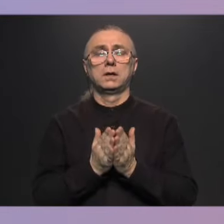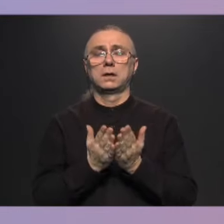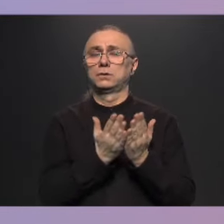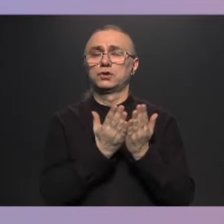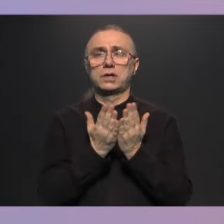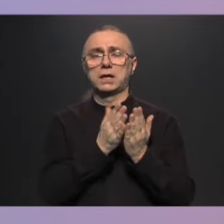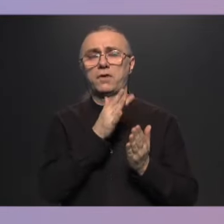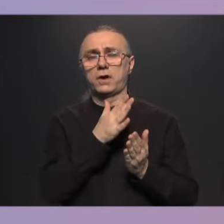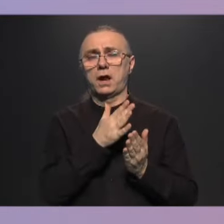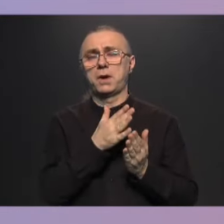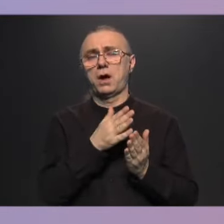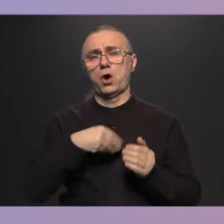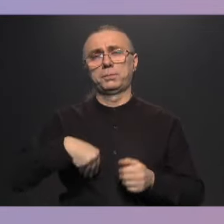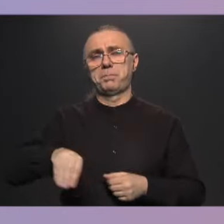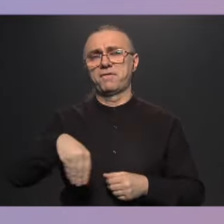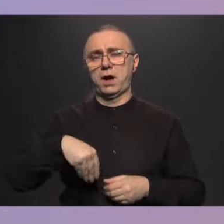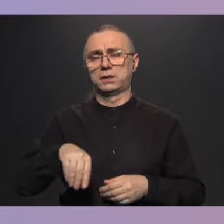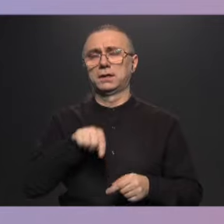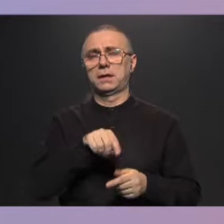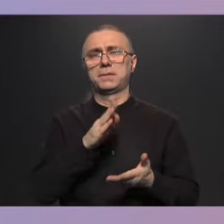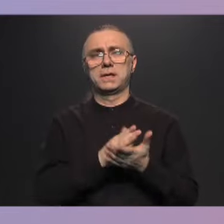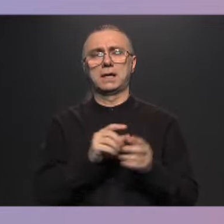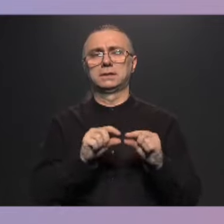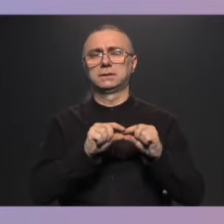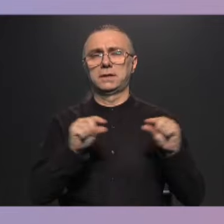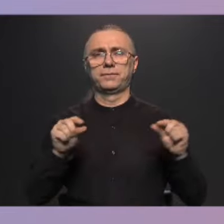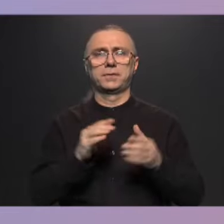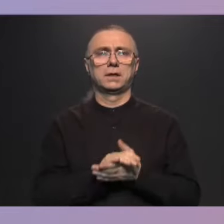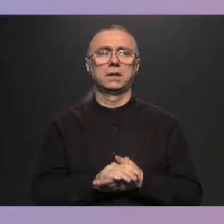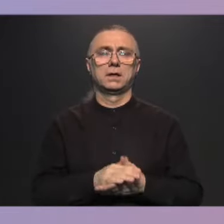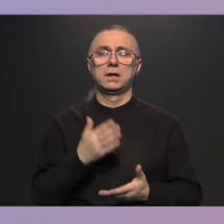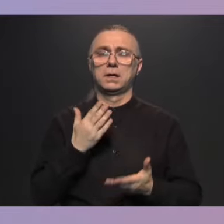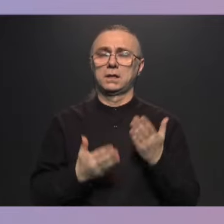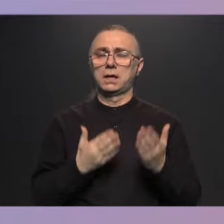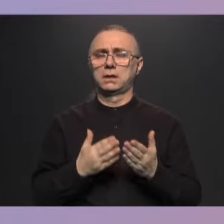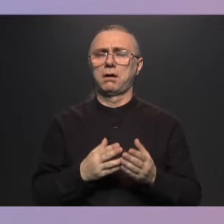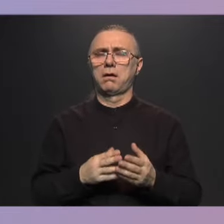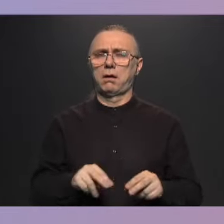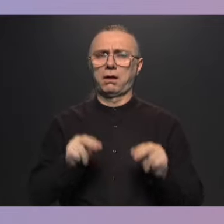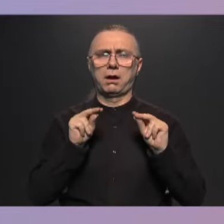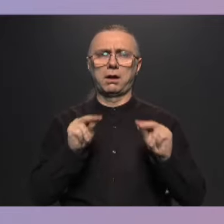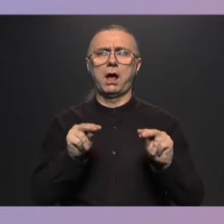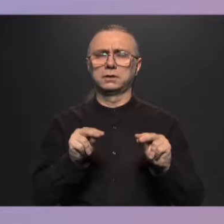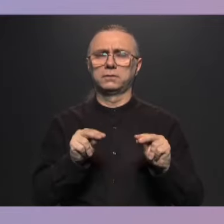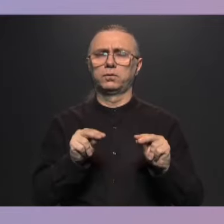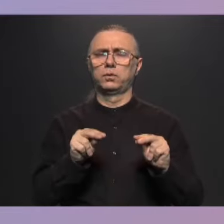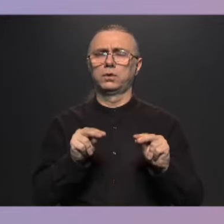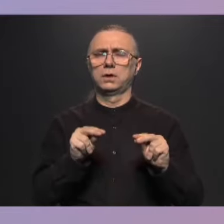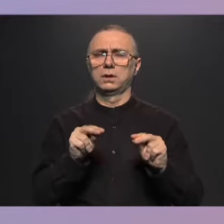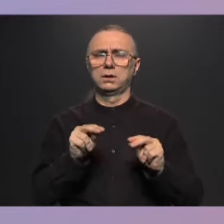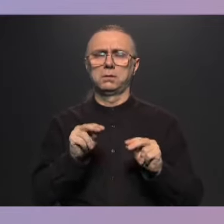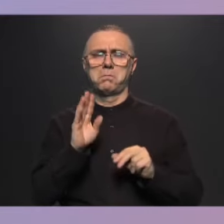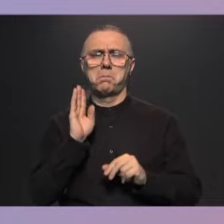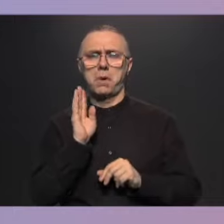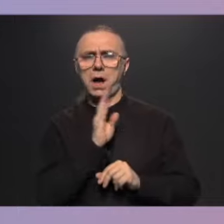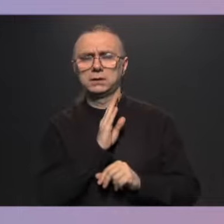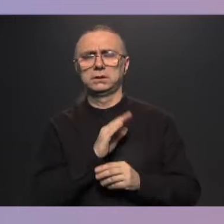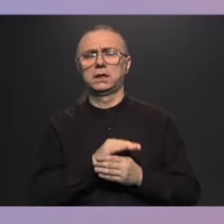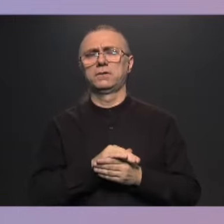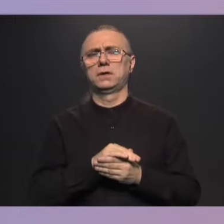отпевания. Там есть такие: «Аще клятву матери своя или отца наведи нося». Да? То есть, если то